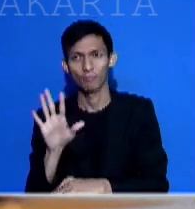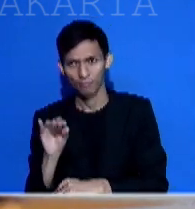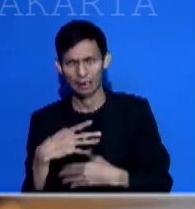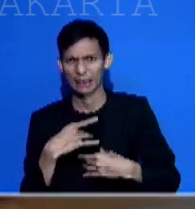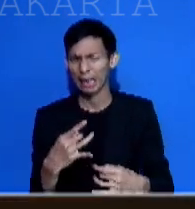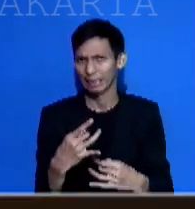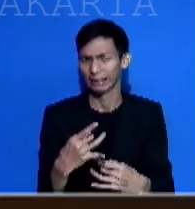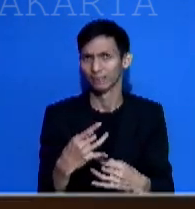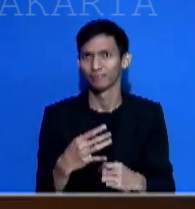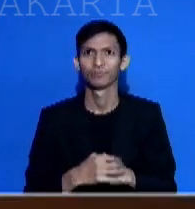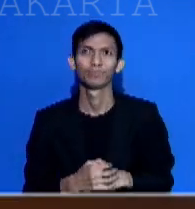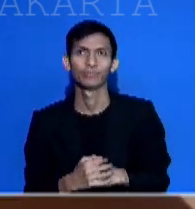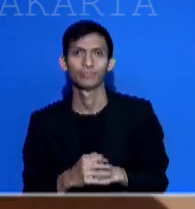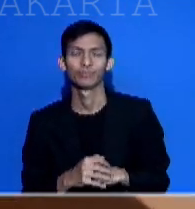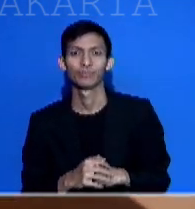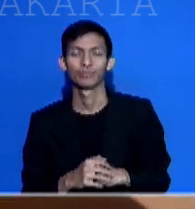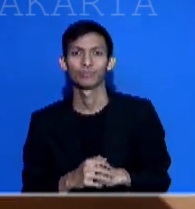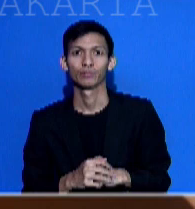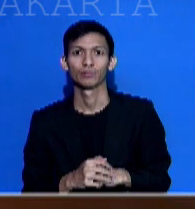tersendiri.